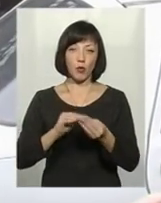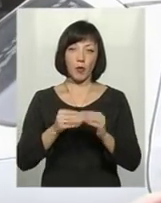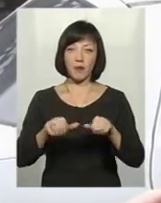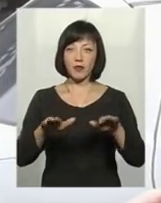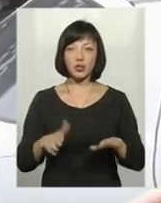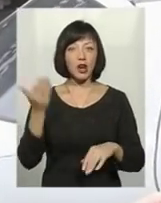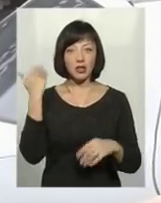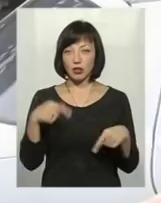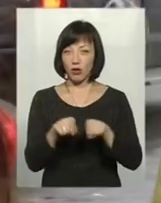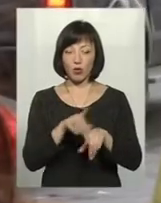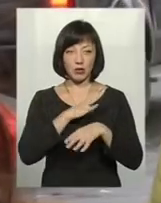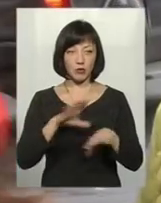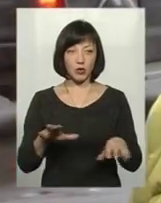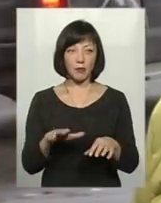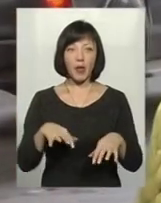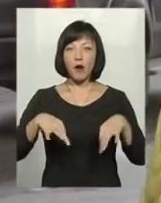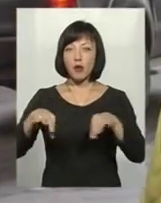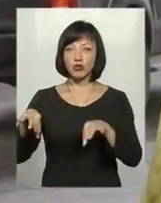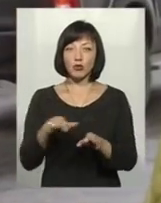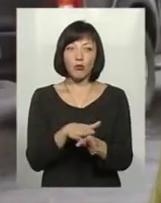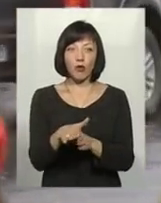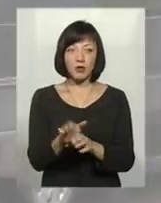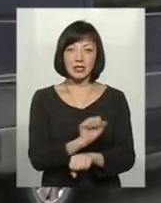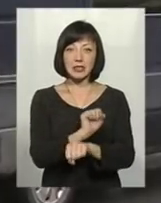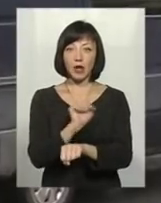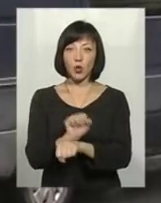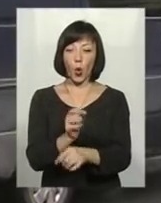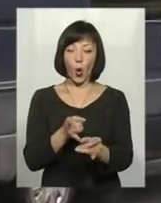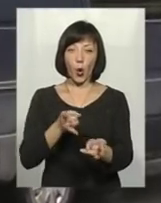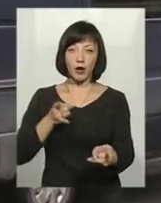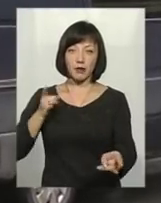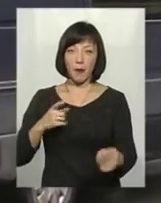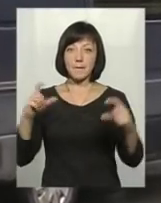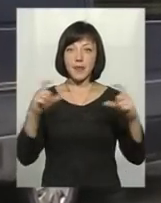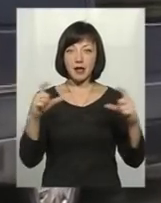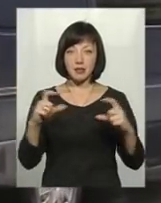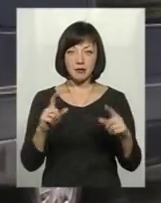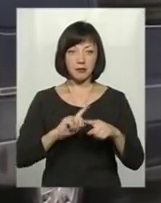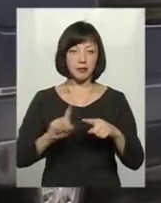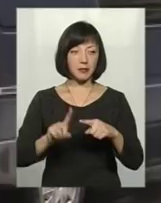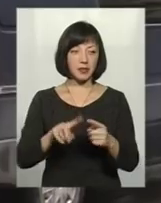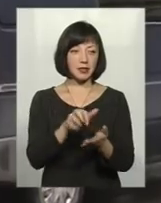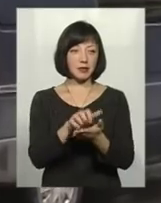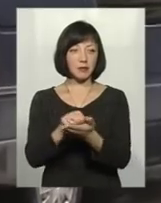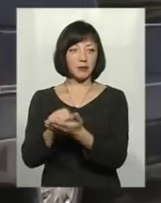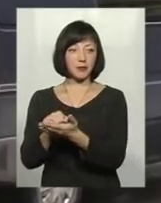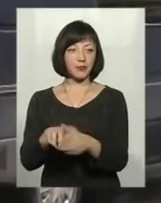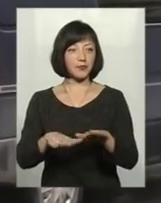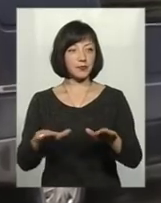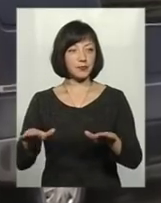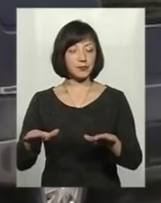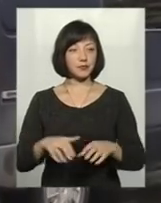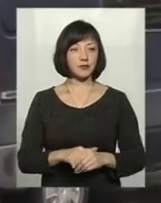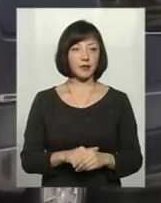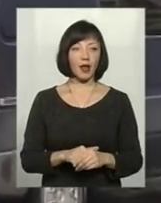вирішувати. Раніше такого не було. Машин повно і вже робляться затори. Магазини магазинами швидко займають місця, все,